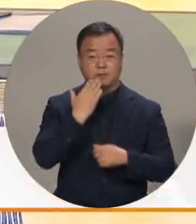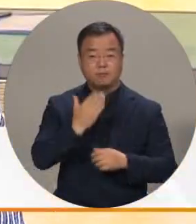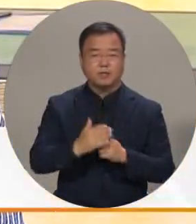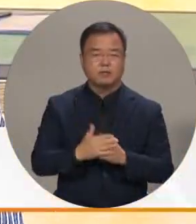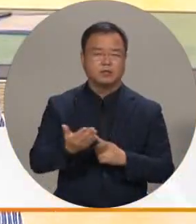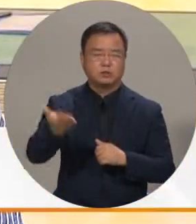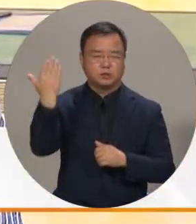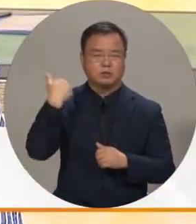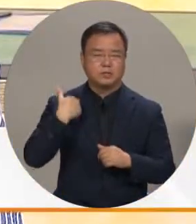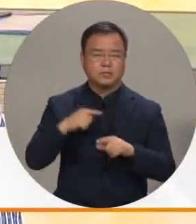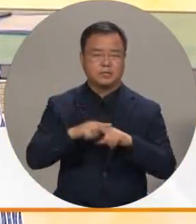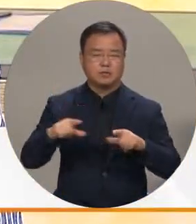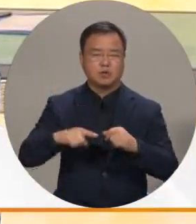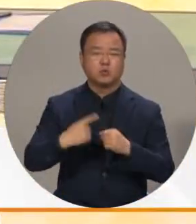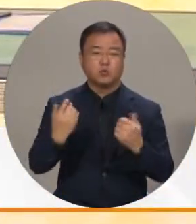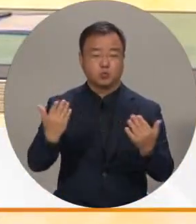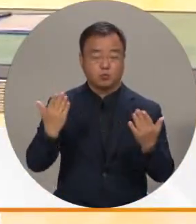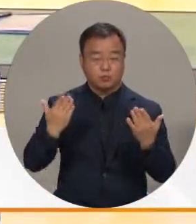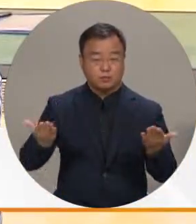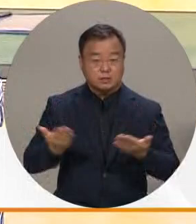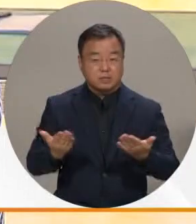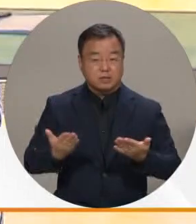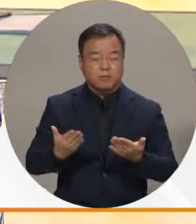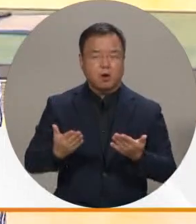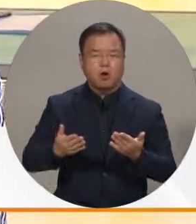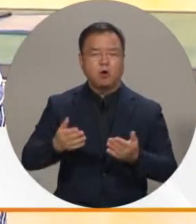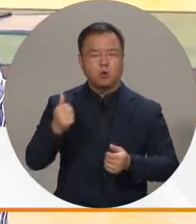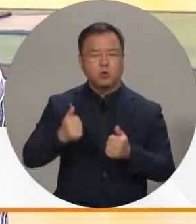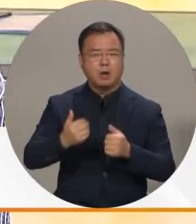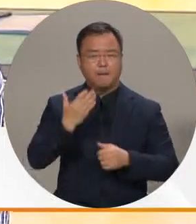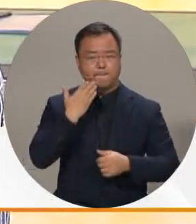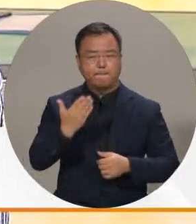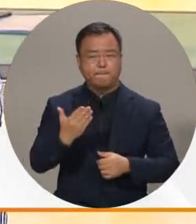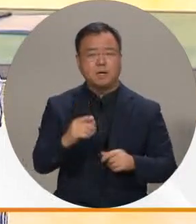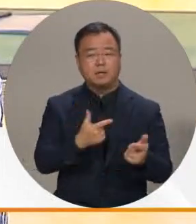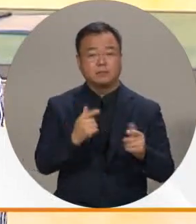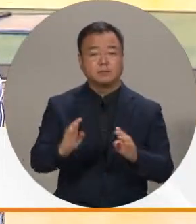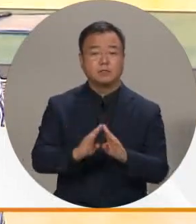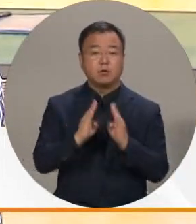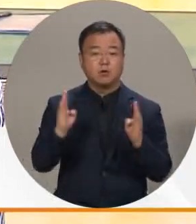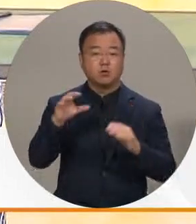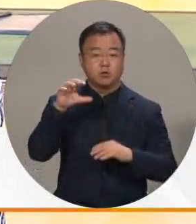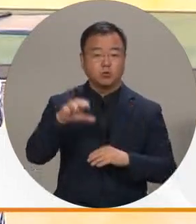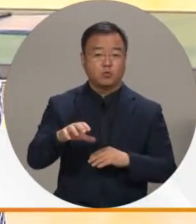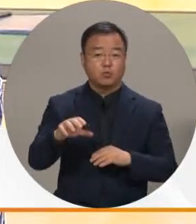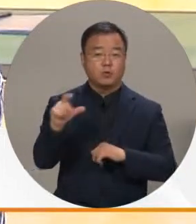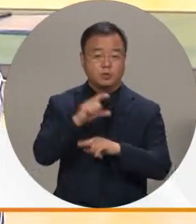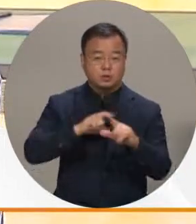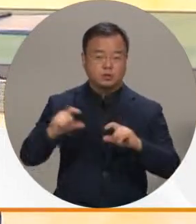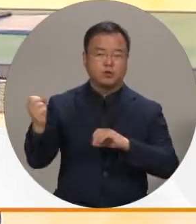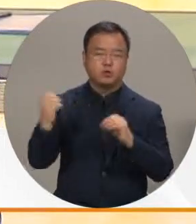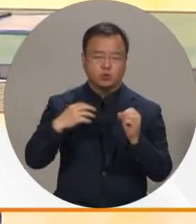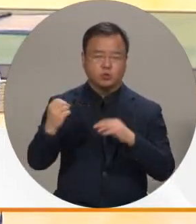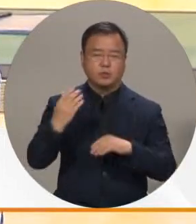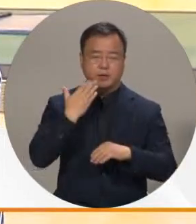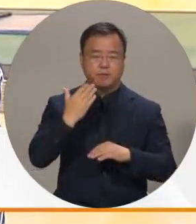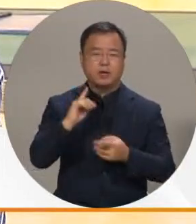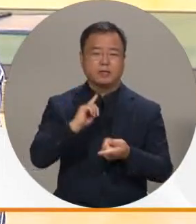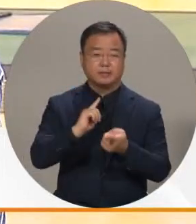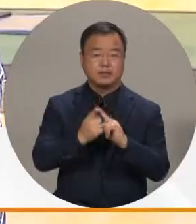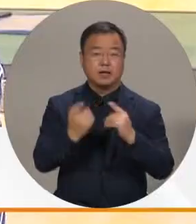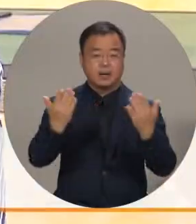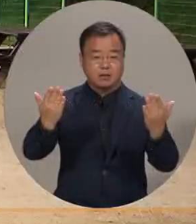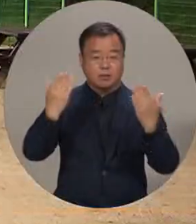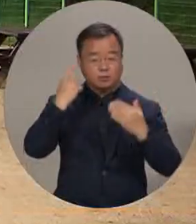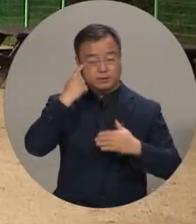사실은 일반 초등학교에 있었어요 실험적인 것들이 좀 더 열려 있는 곳 그런 조금 더 소통할 수 있는 곳이 대한학교이지